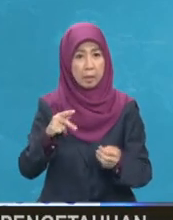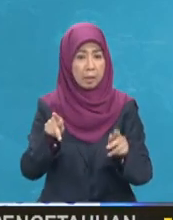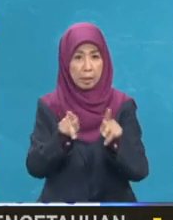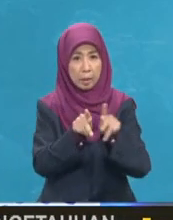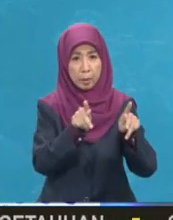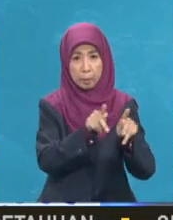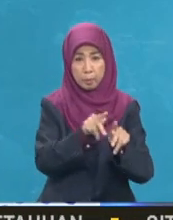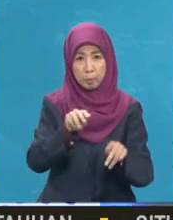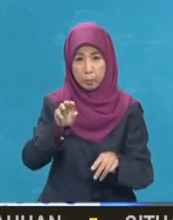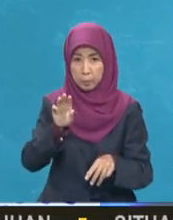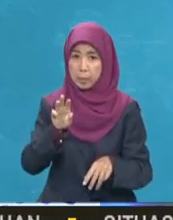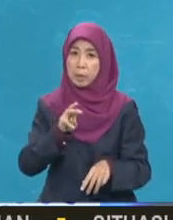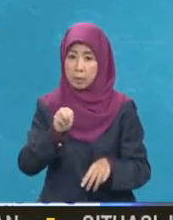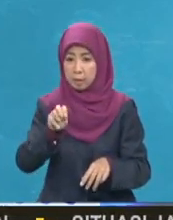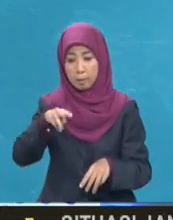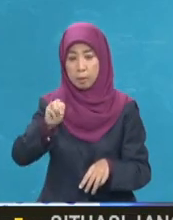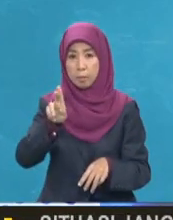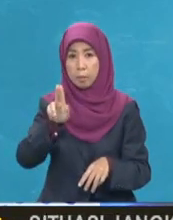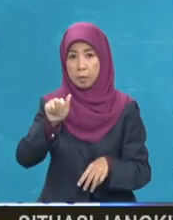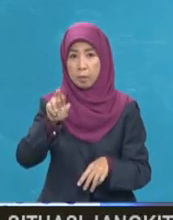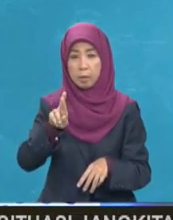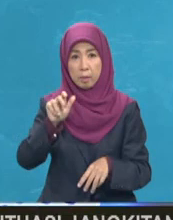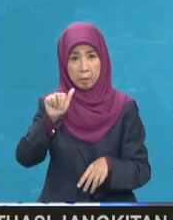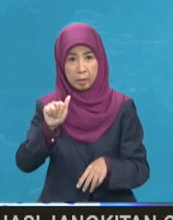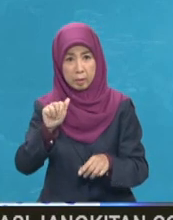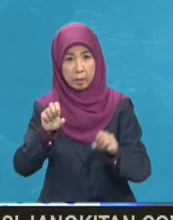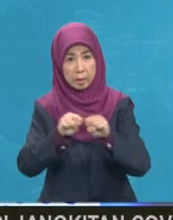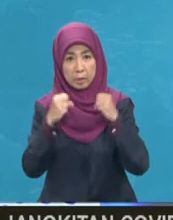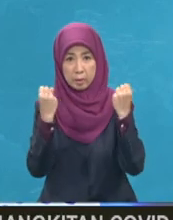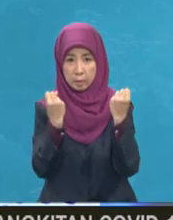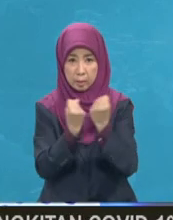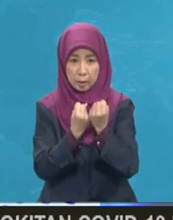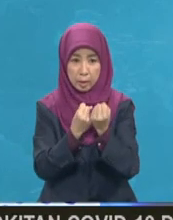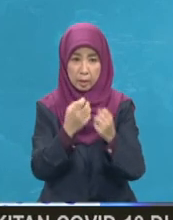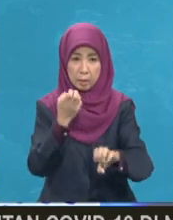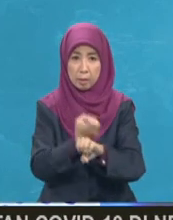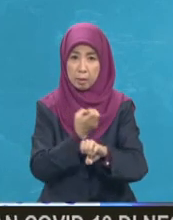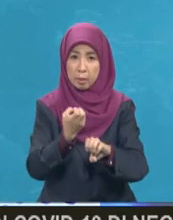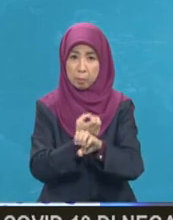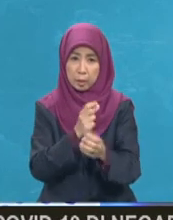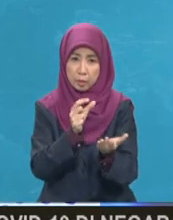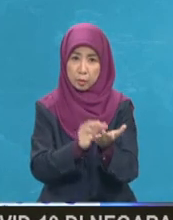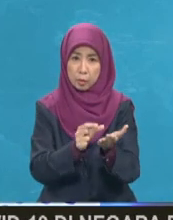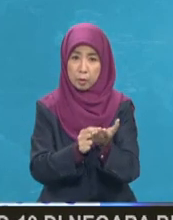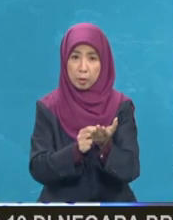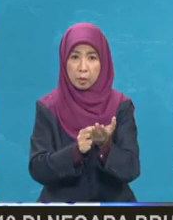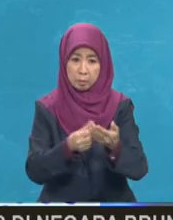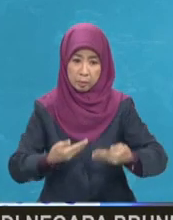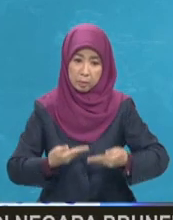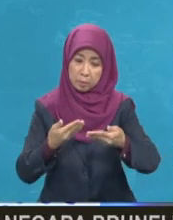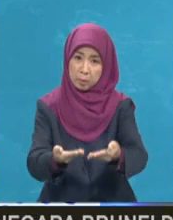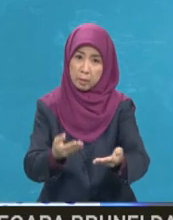Bondan plompong dengan kerjasama goldcoin feedmill Brunei sederhana turun menganjurkan majelis